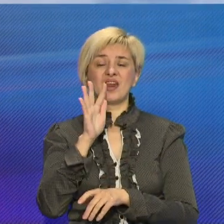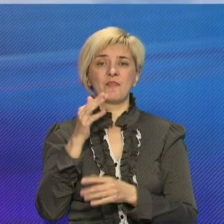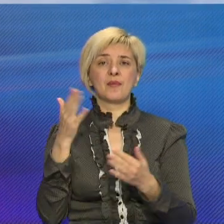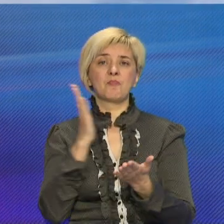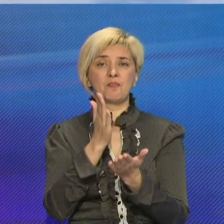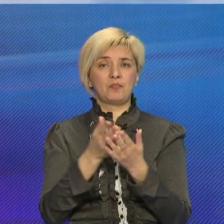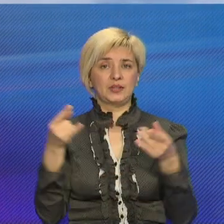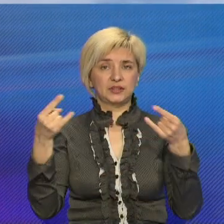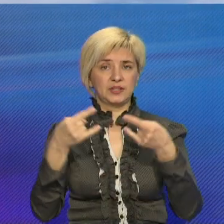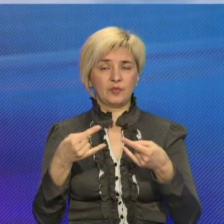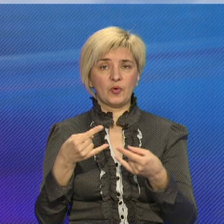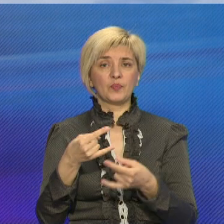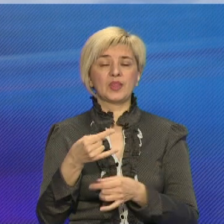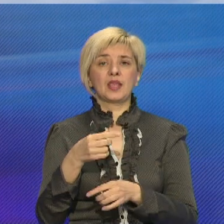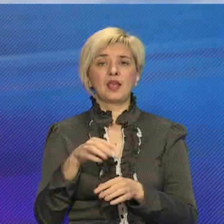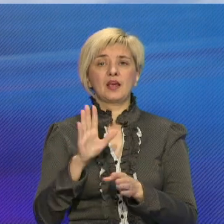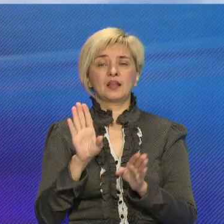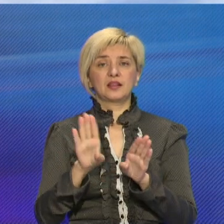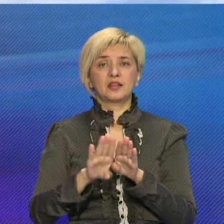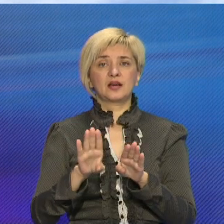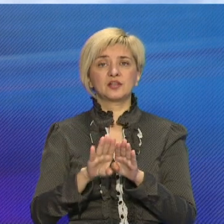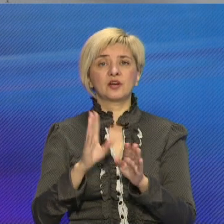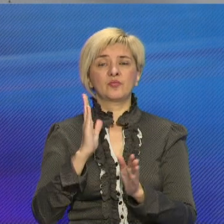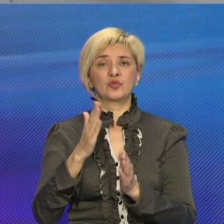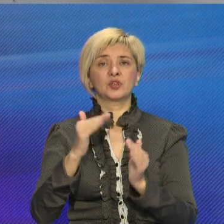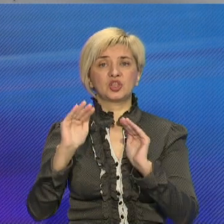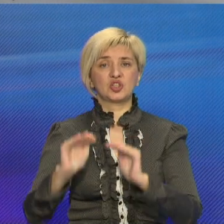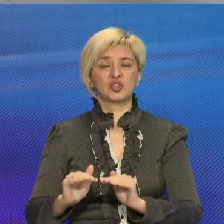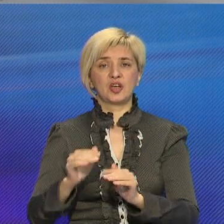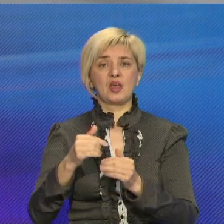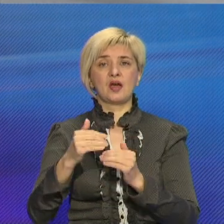по течению реки Нёман на отлегласти 50 метров от нового моста.